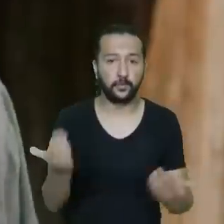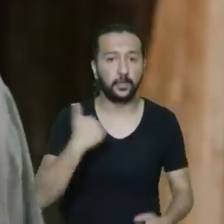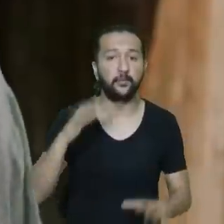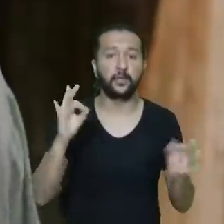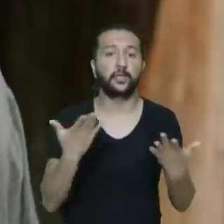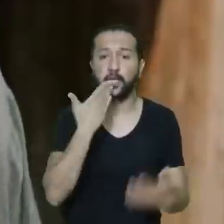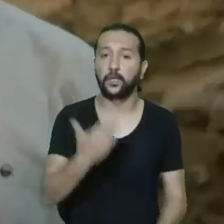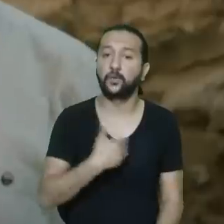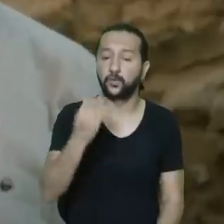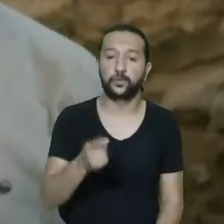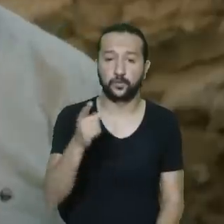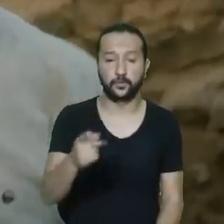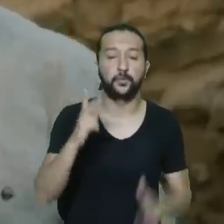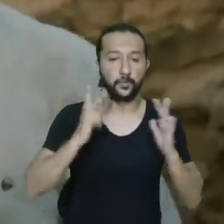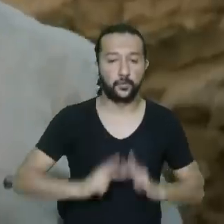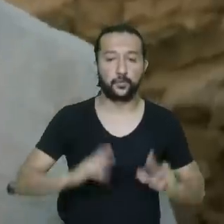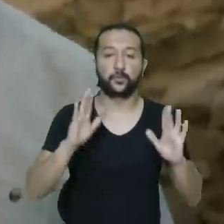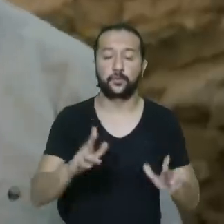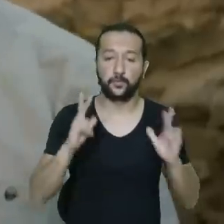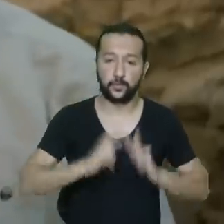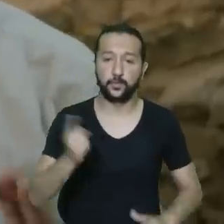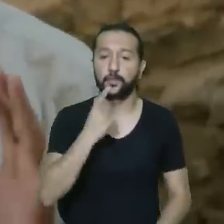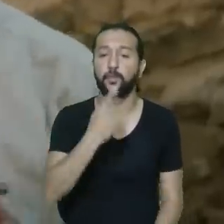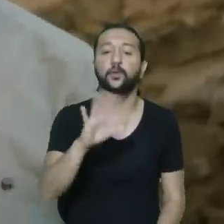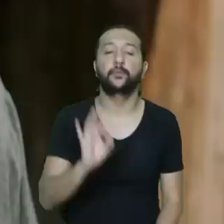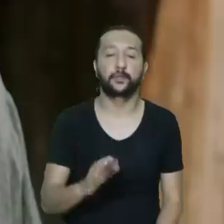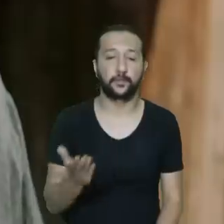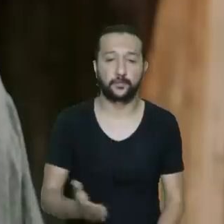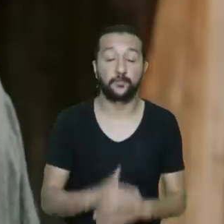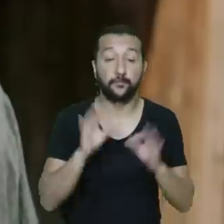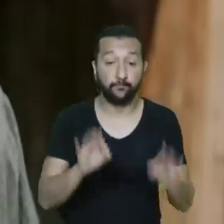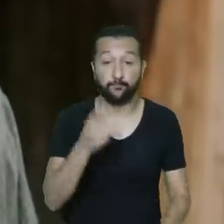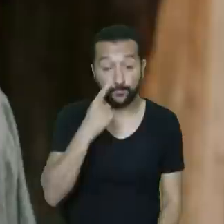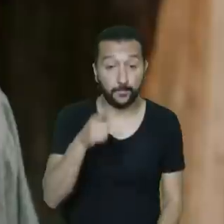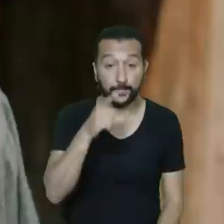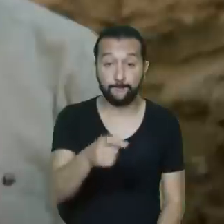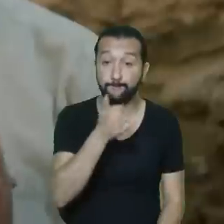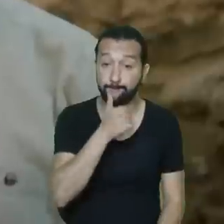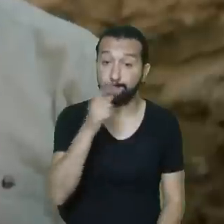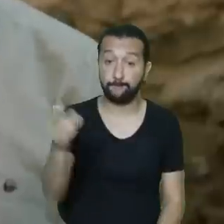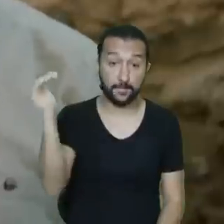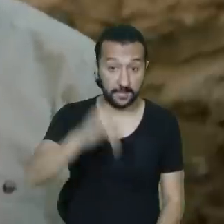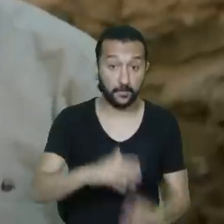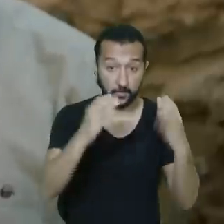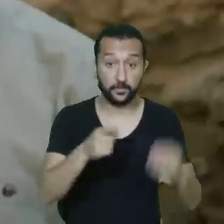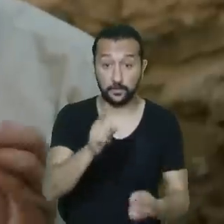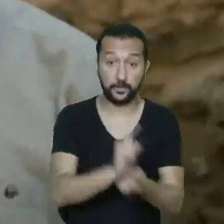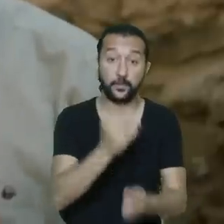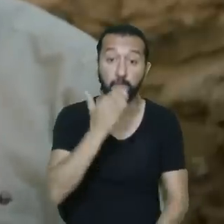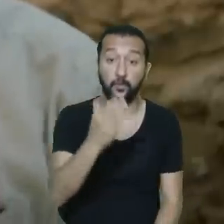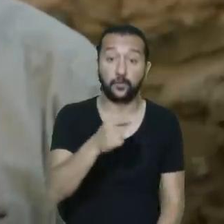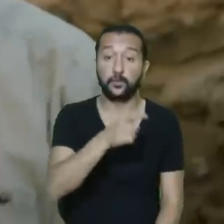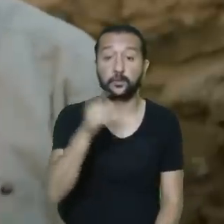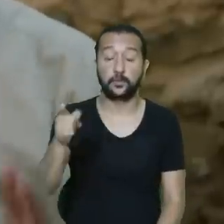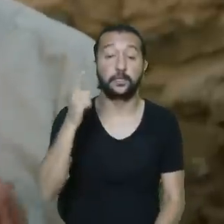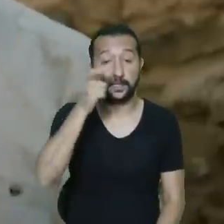Gelmedi ama ne söyleyecektin? Oh bir şey söylemeyecektin. Hem bak, babam buraya gelirse, sana bir şeyler söylerse